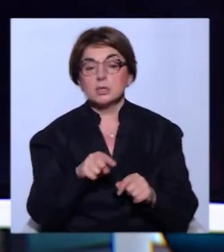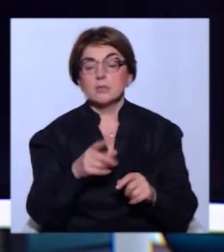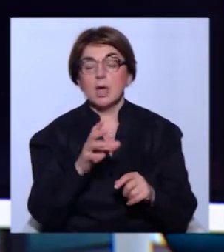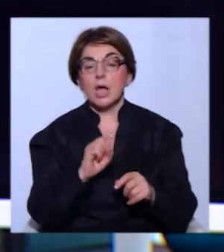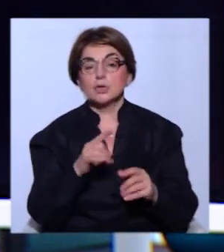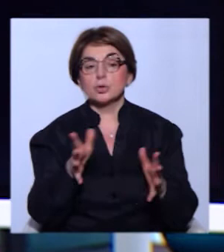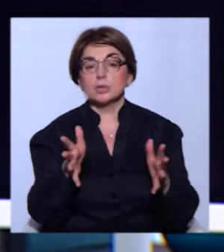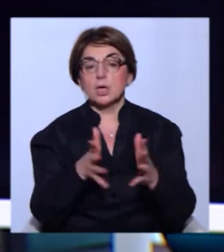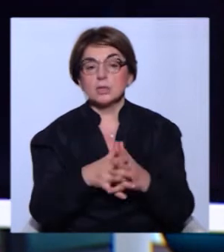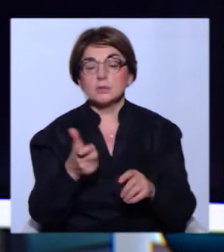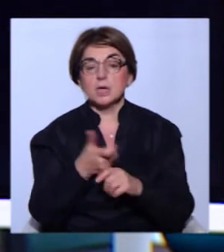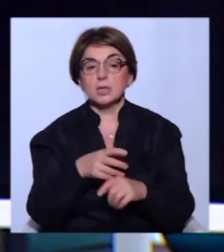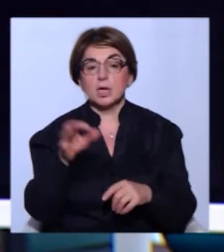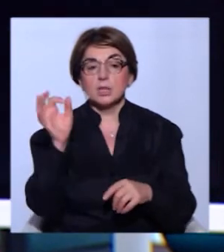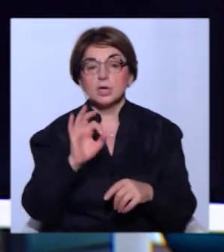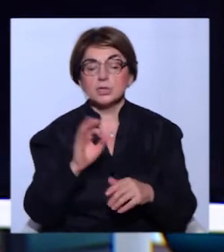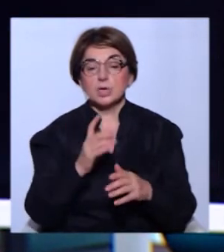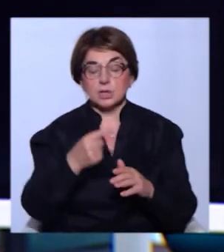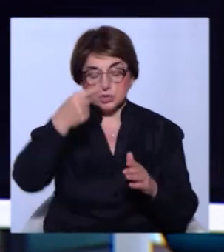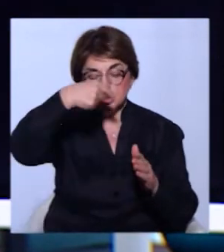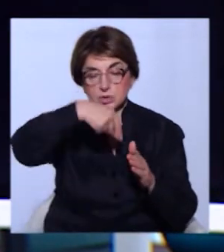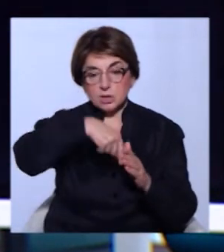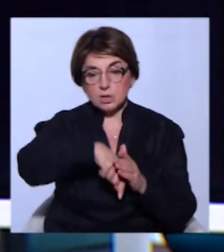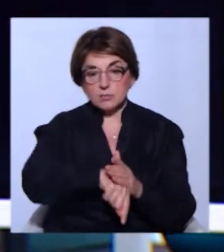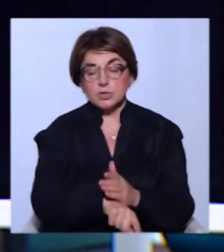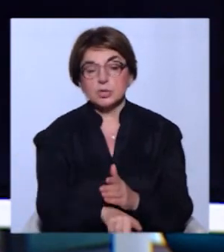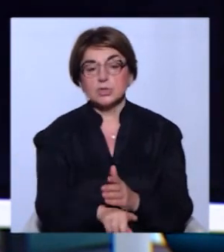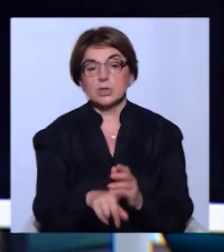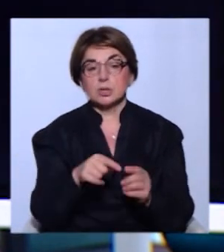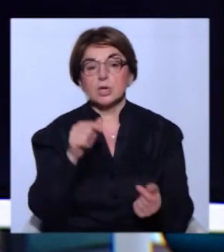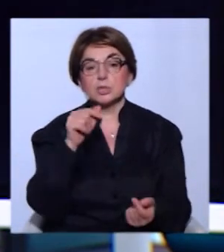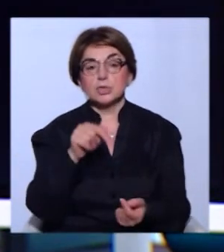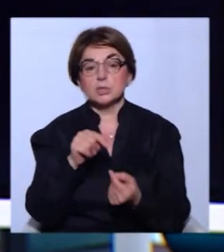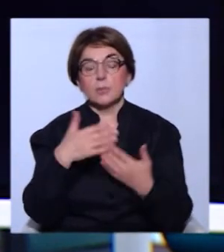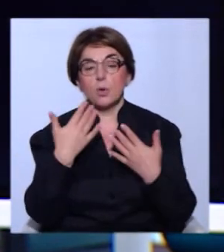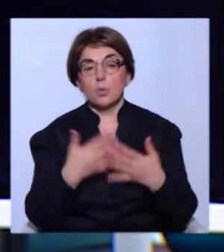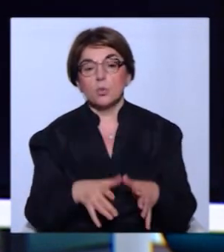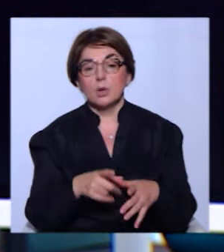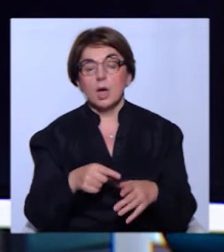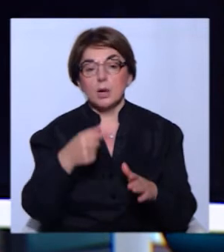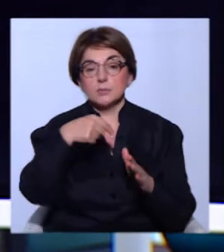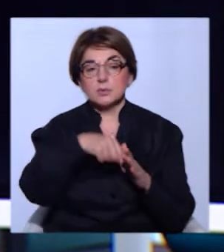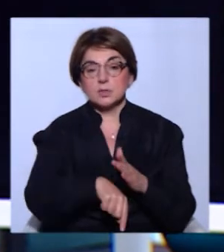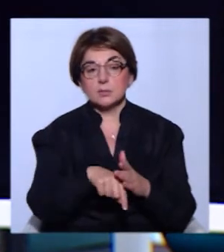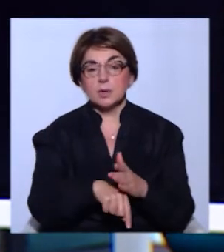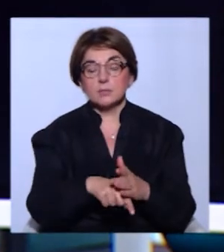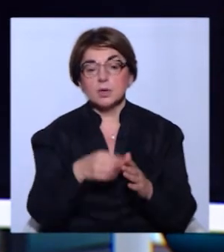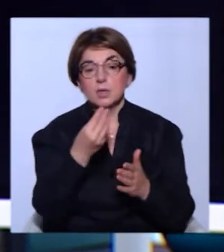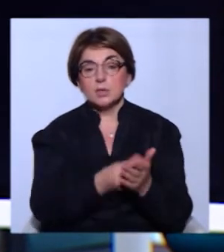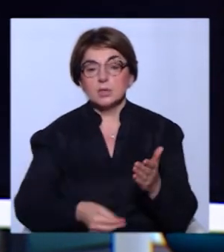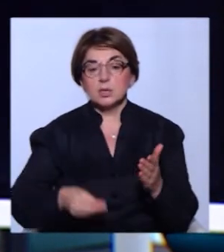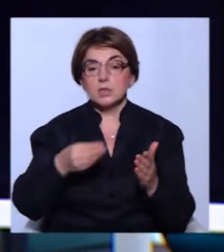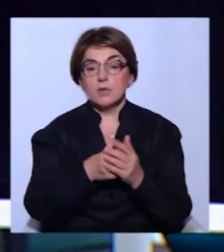აზოტნაერთებიც ძალიან ხშირად არის ხოლმე, რომ სიღრმეებში ჩაედინება და შესაბამისად უკვე ამ სიღრმეებიდან